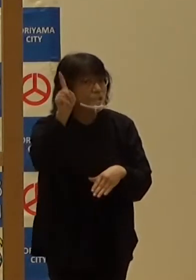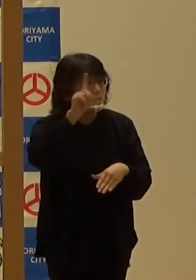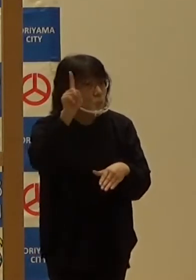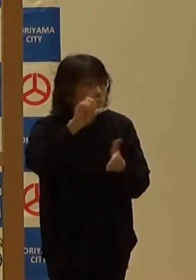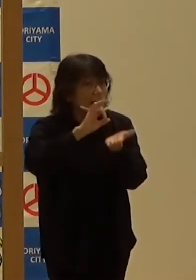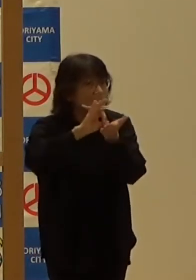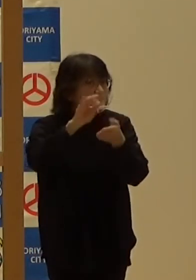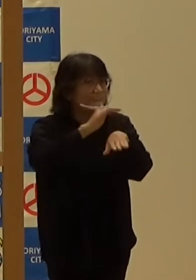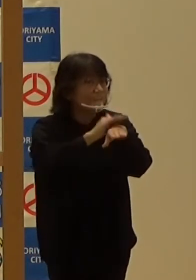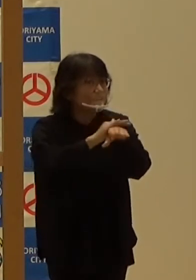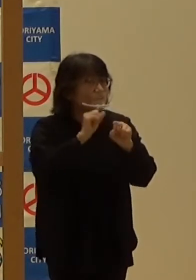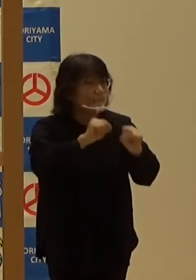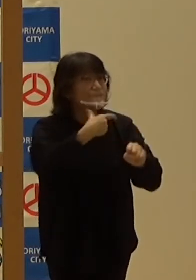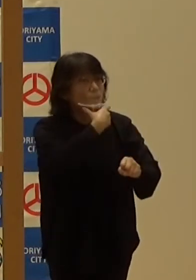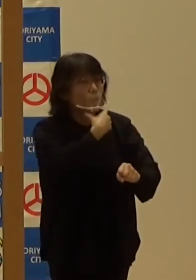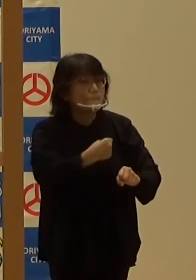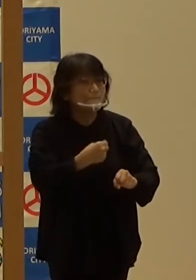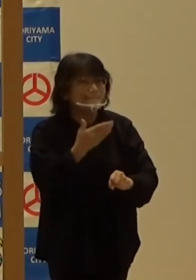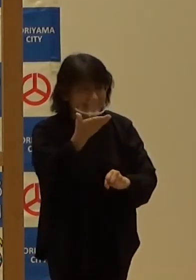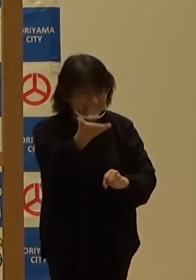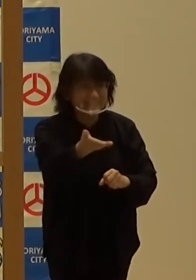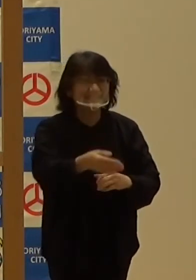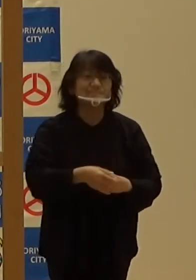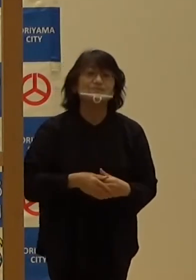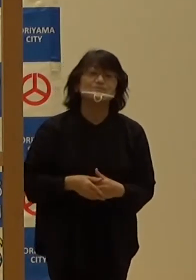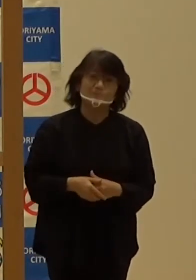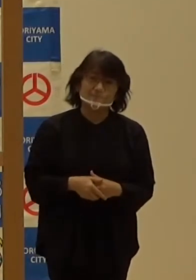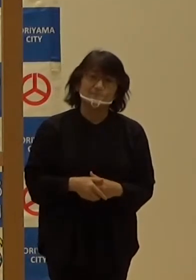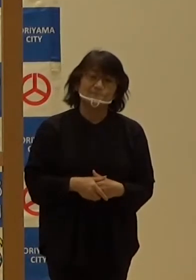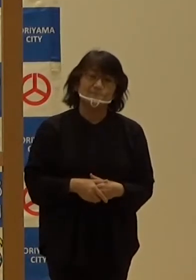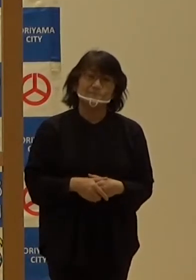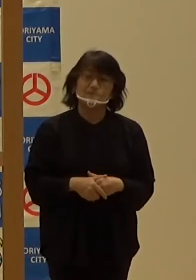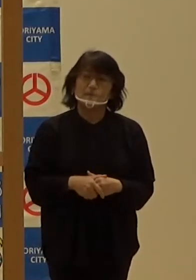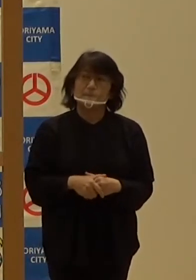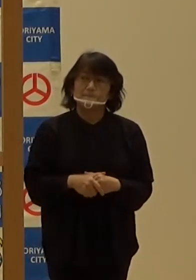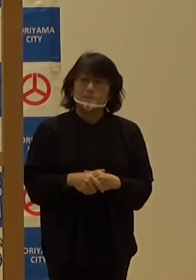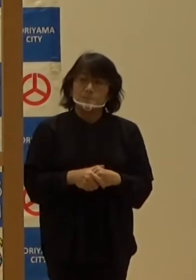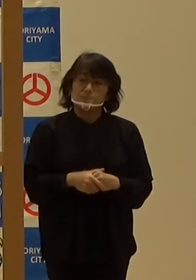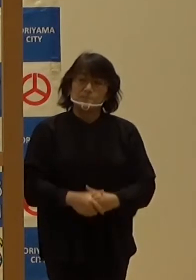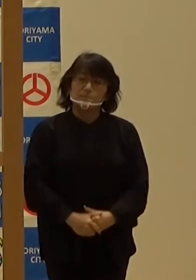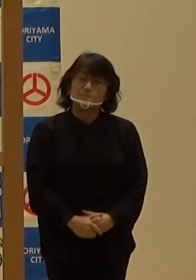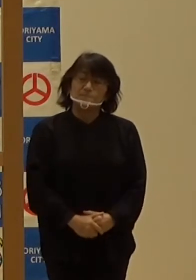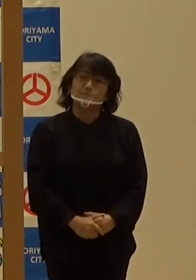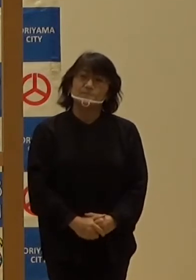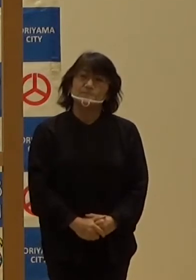にしたいかという今の思いを改めてお聞かせください。